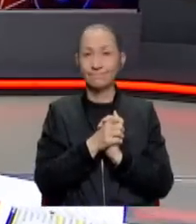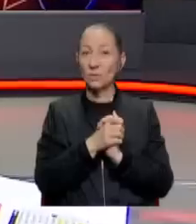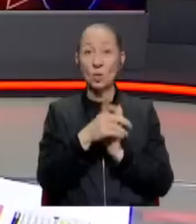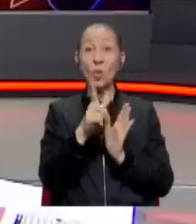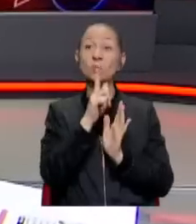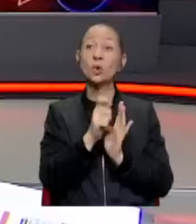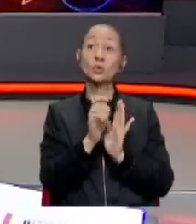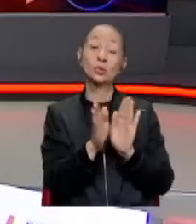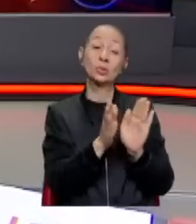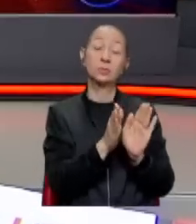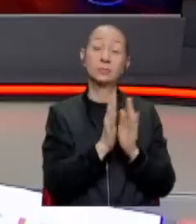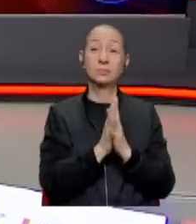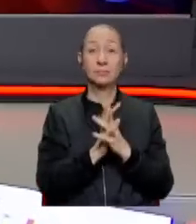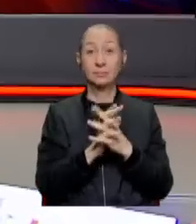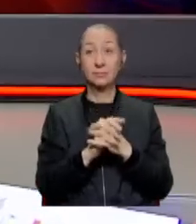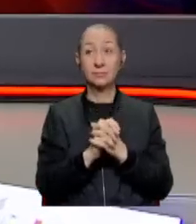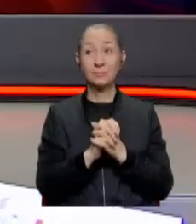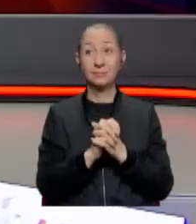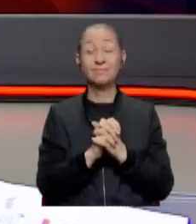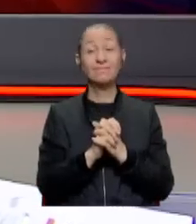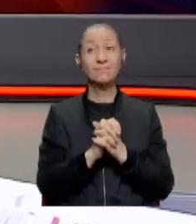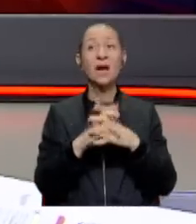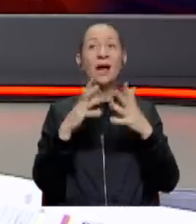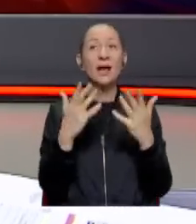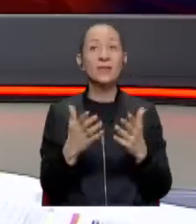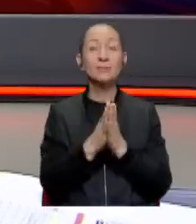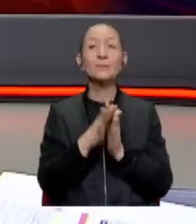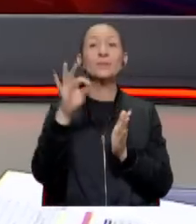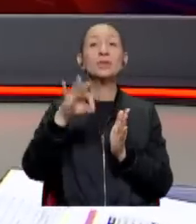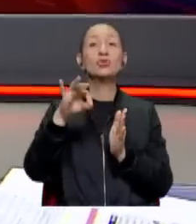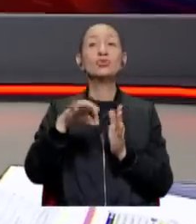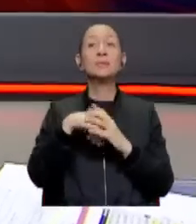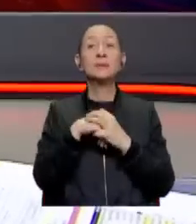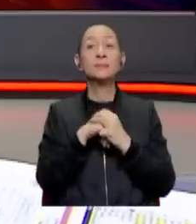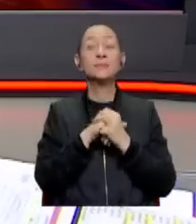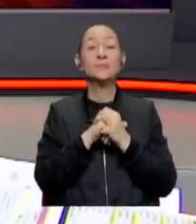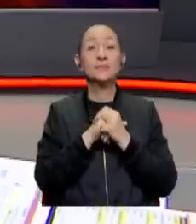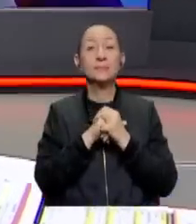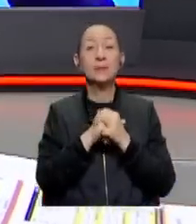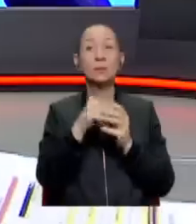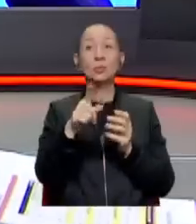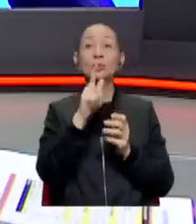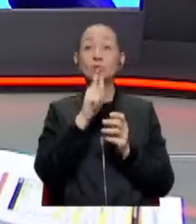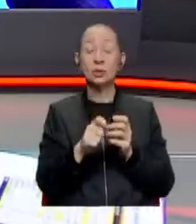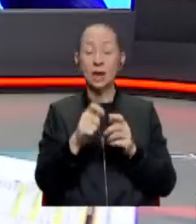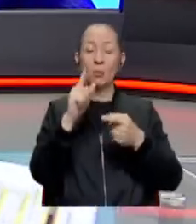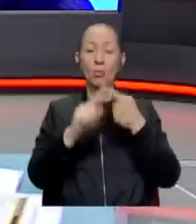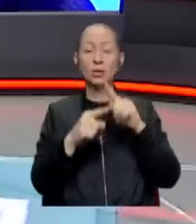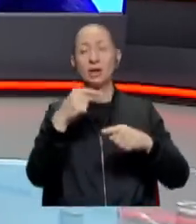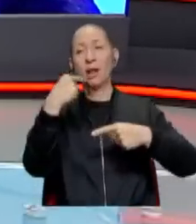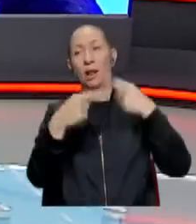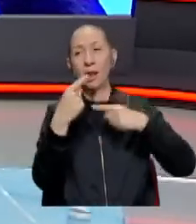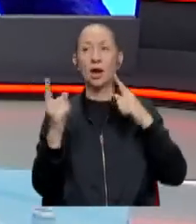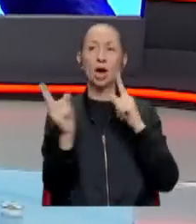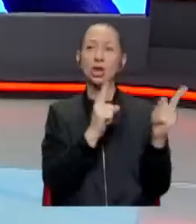o vaat Efendim Şimdi bir de bu vaatler siyasi söylemler